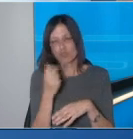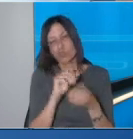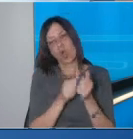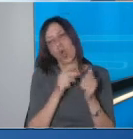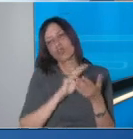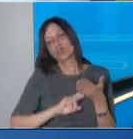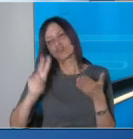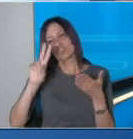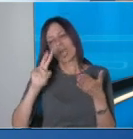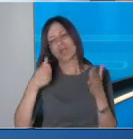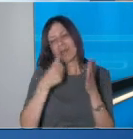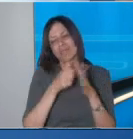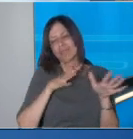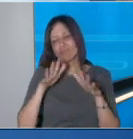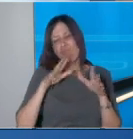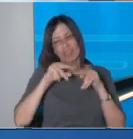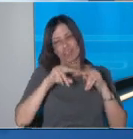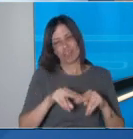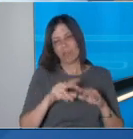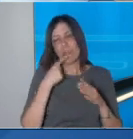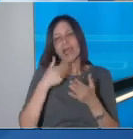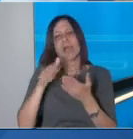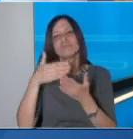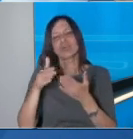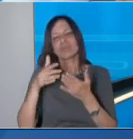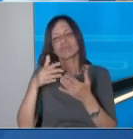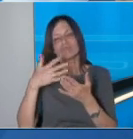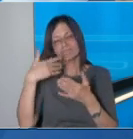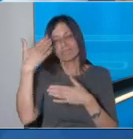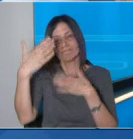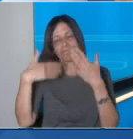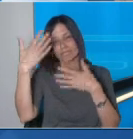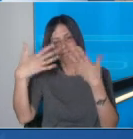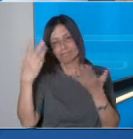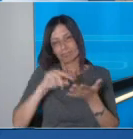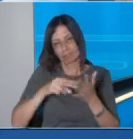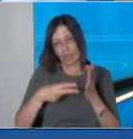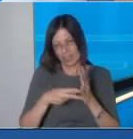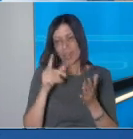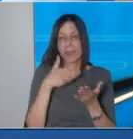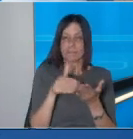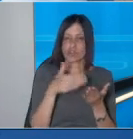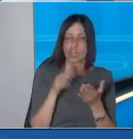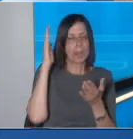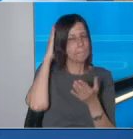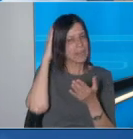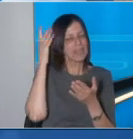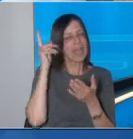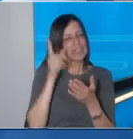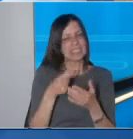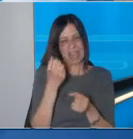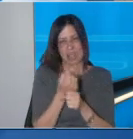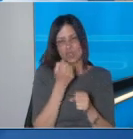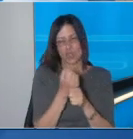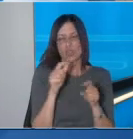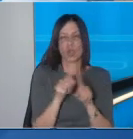הזאת תשרוד. אבל מה זה אומר להמשך הקריירה הפוליטית? ולהמשך הקריירה הפוליטית, נפתלי בנט היה צריך ללהק, בדיוק